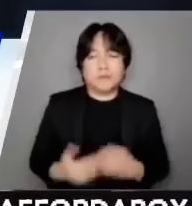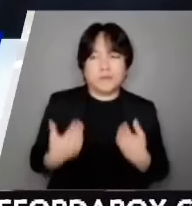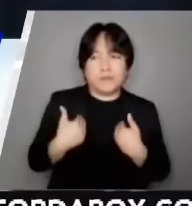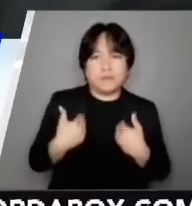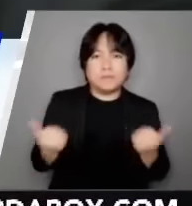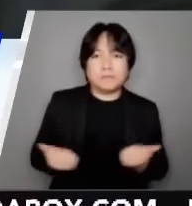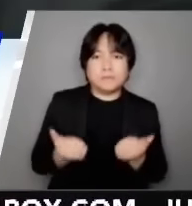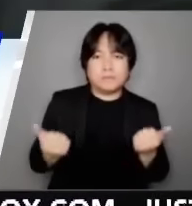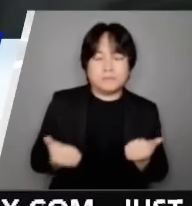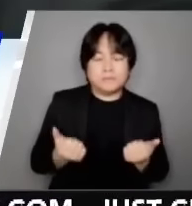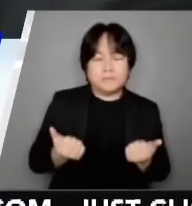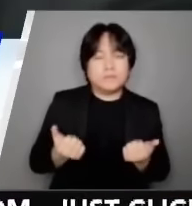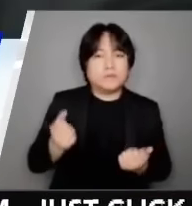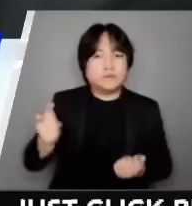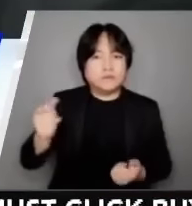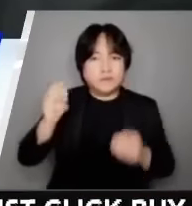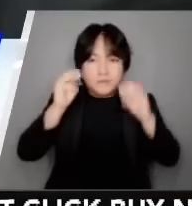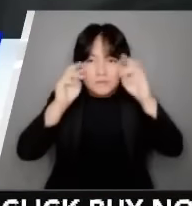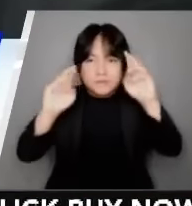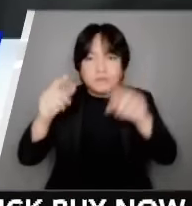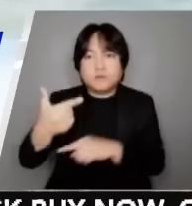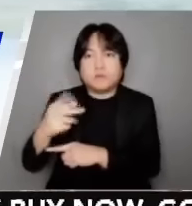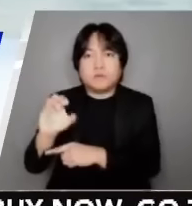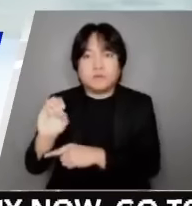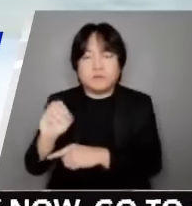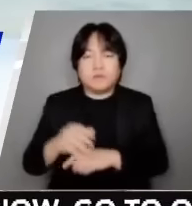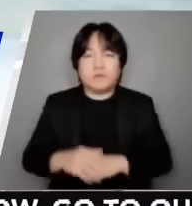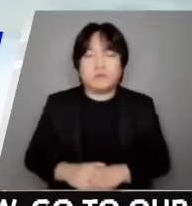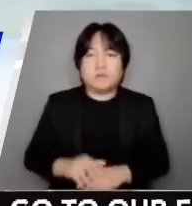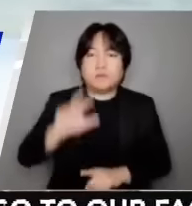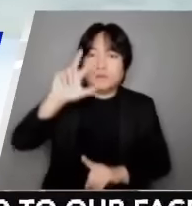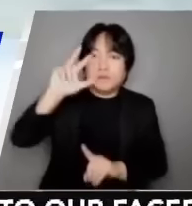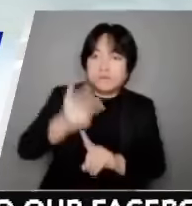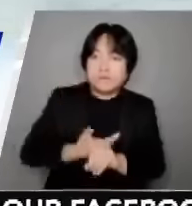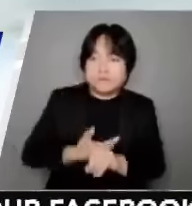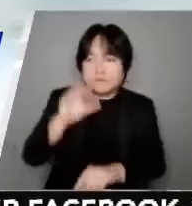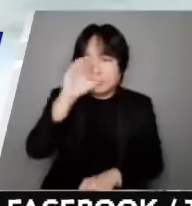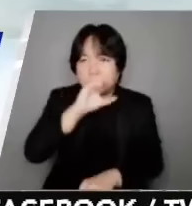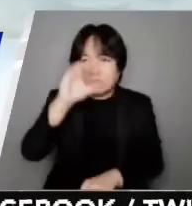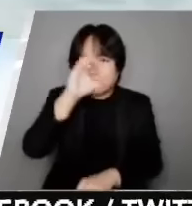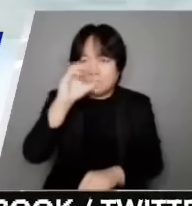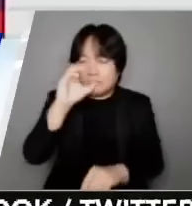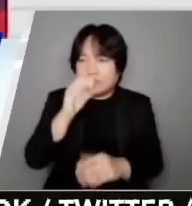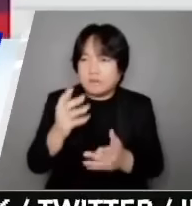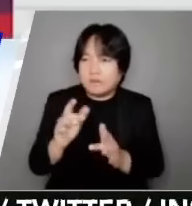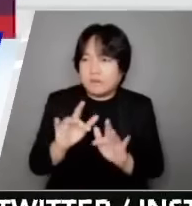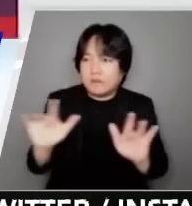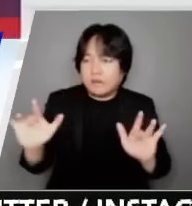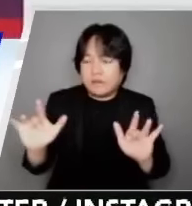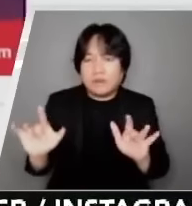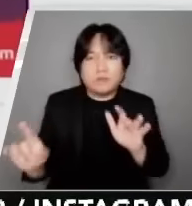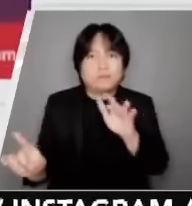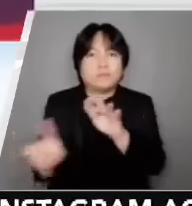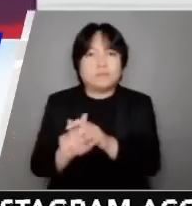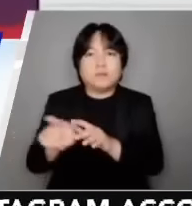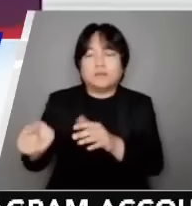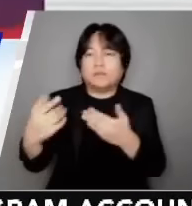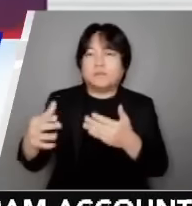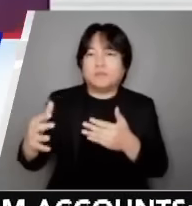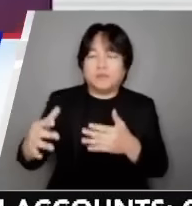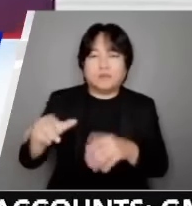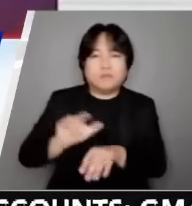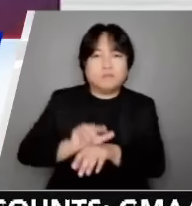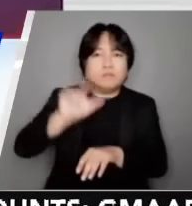hindi po ako spy matapos ang mahigit tatlong buwang paghahanap na lamang Nakalabas na pala siya ng Pilipinas base sa dokumentong ipinakita ni